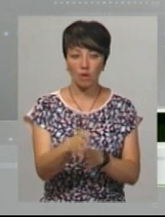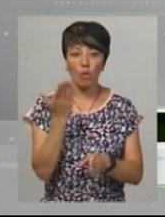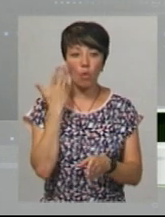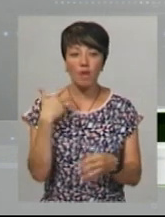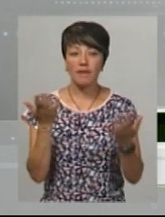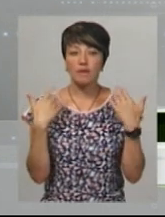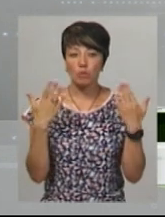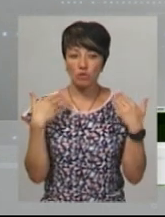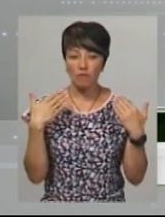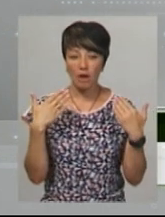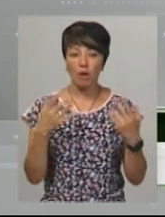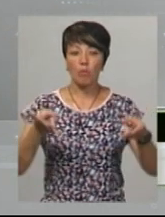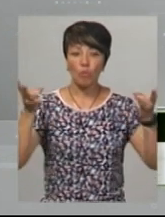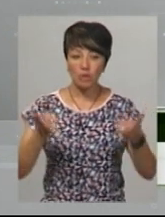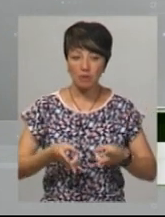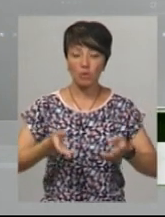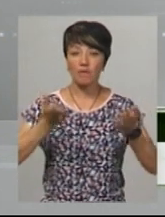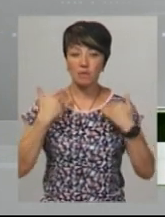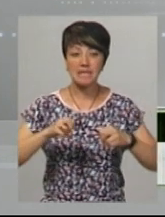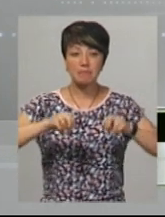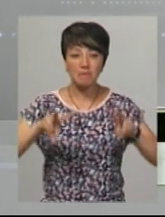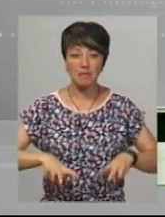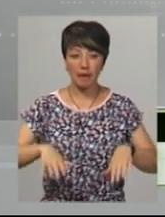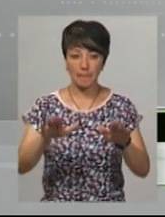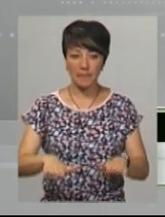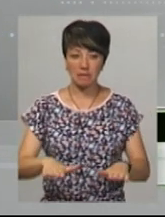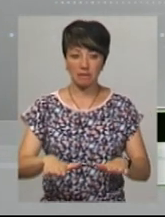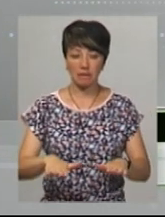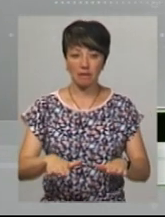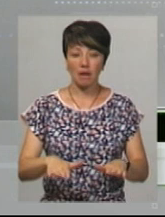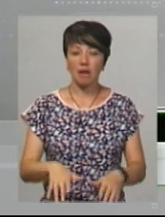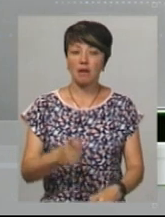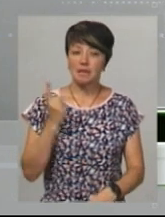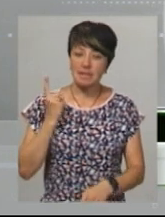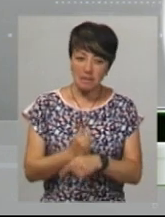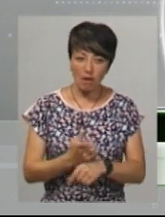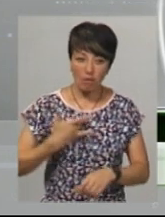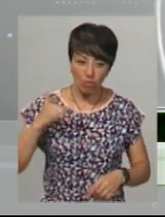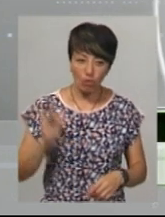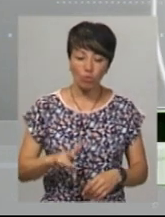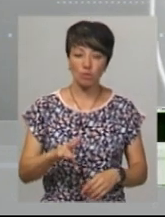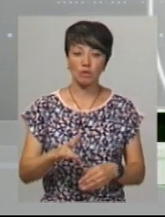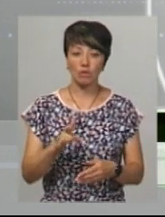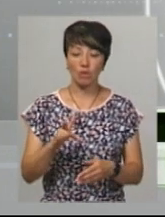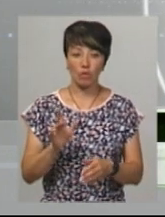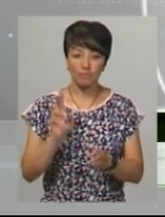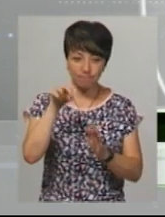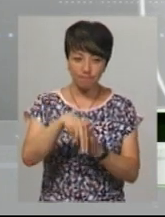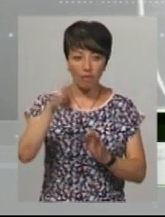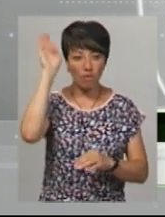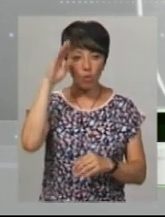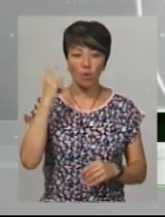на воді. Тобто потрібно відпочивати в спеціально облаштованих пляжах. Категорично заборонено перебувати у воді в